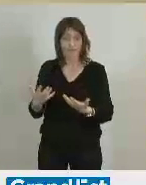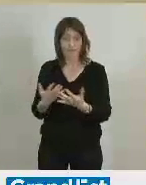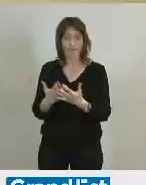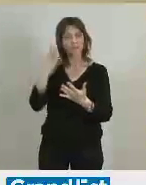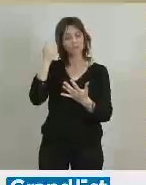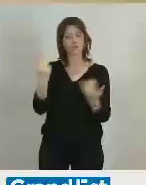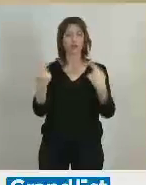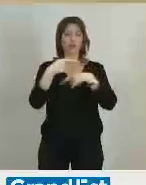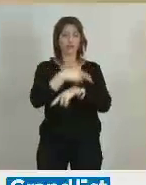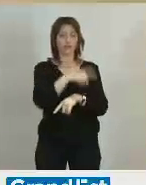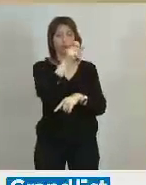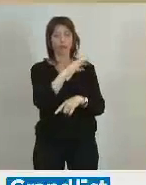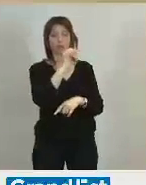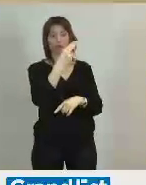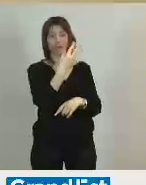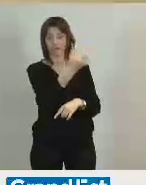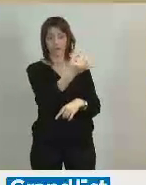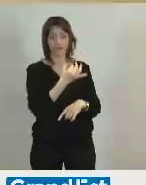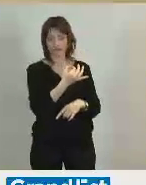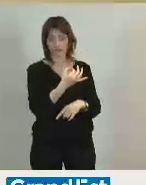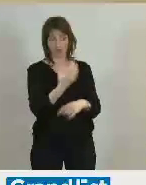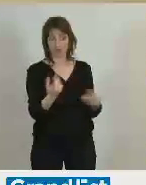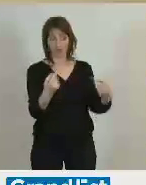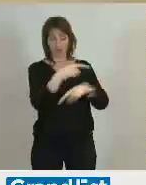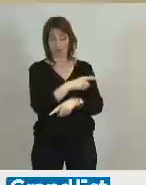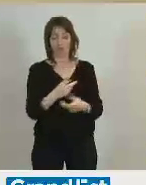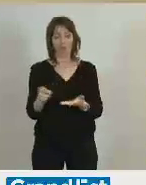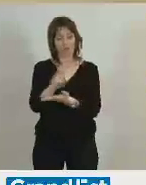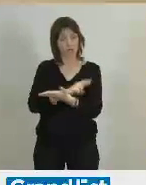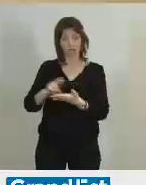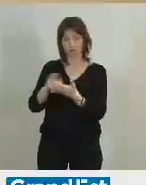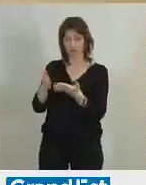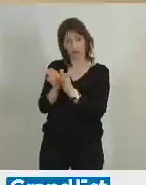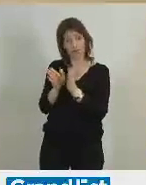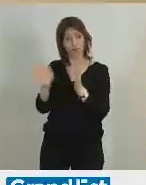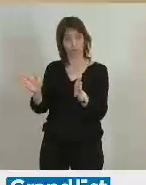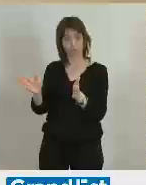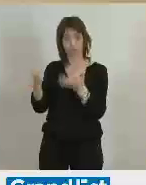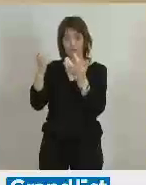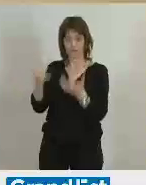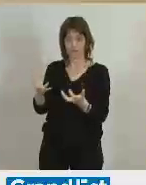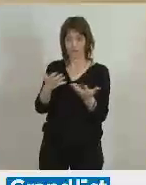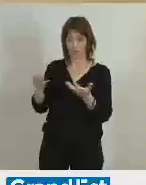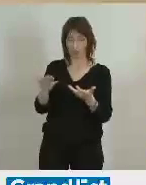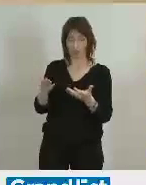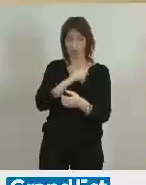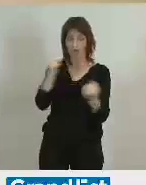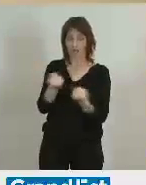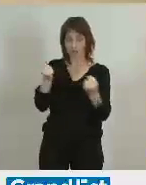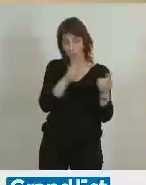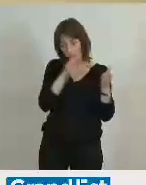qu'indiquait l'orateur précédent du Front National, que la région, au travers de la majorité régionale, met donc son action au service de la recherche. Merci.